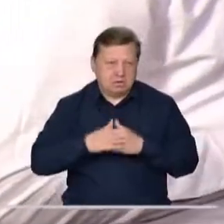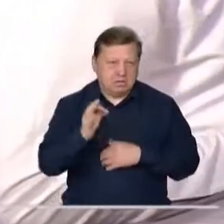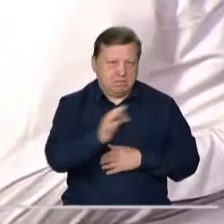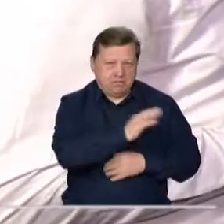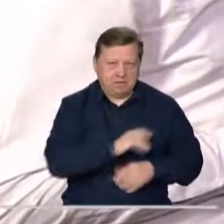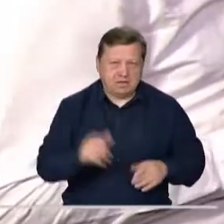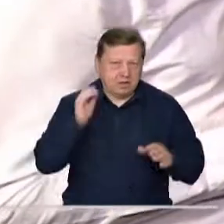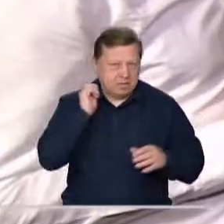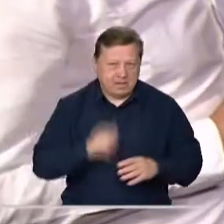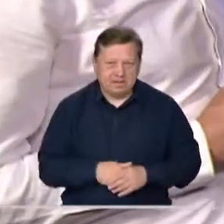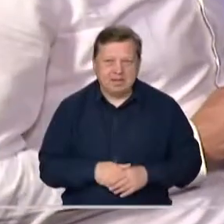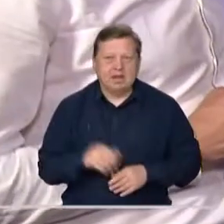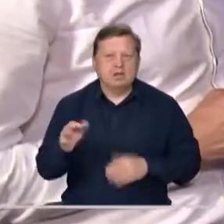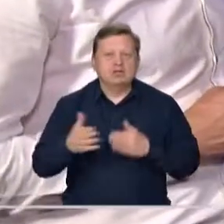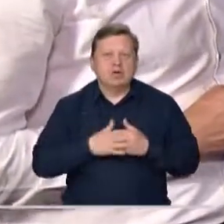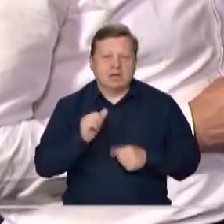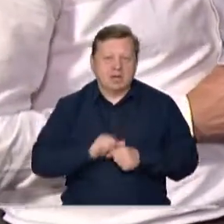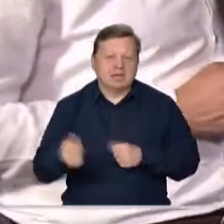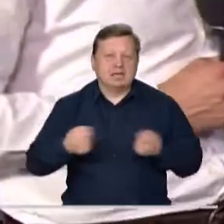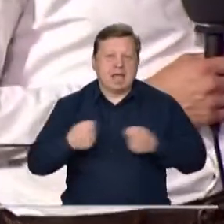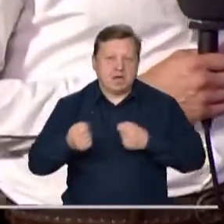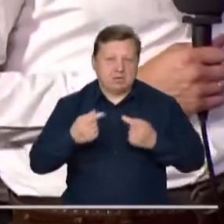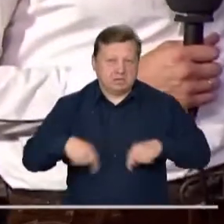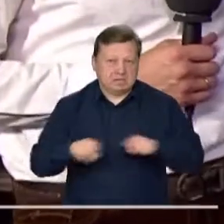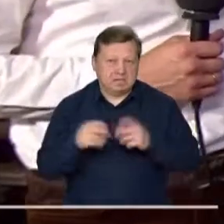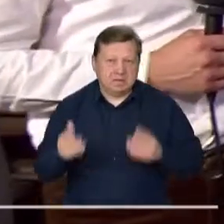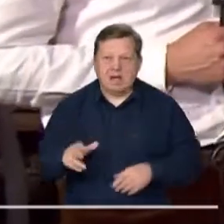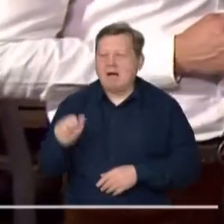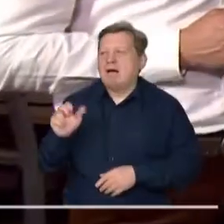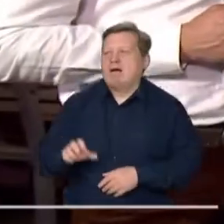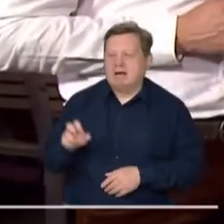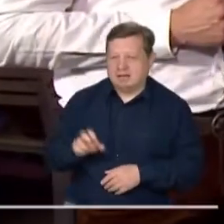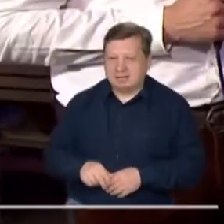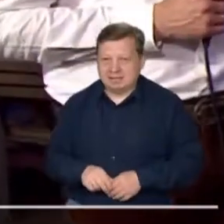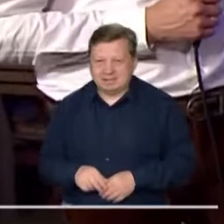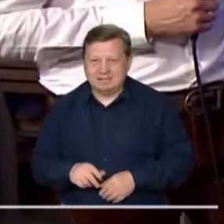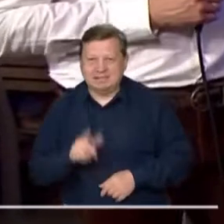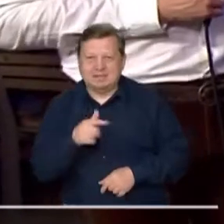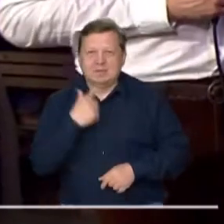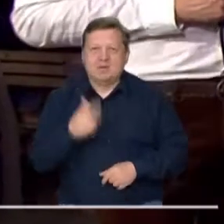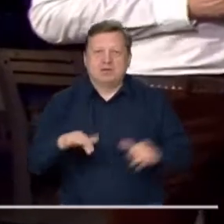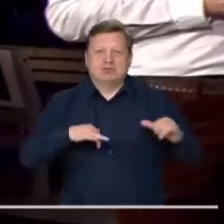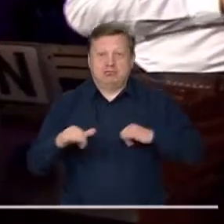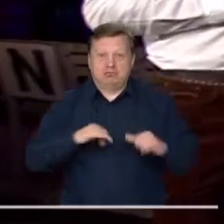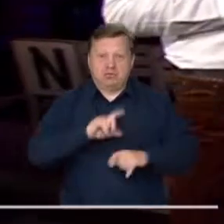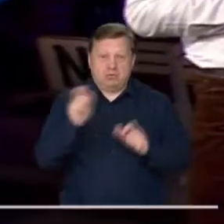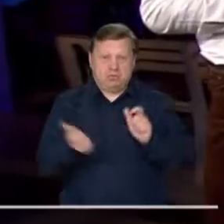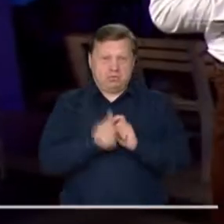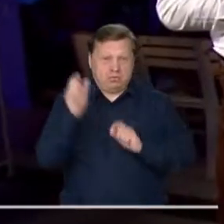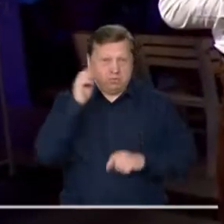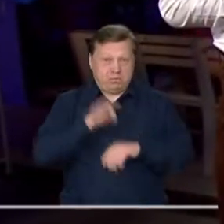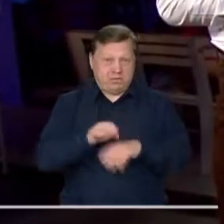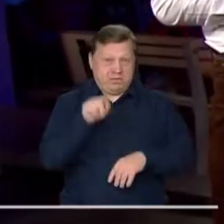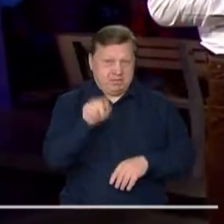naprawdę. Moja żona jest menedżerem zespołu, więc też czuwa nad wszystkim. Zmonopolizowałeś rządy, jak rozumiem. To znaczy, ty i żona.